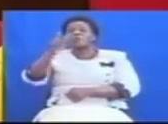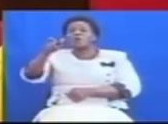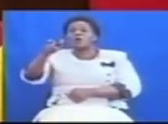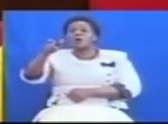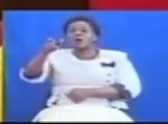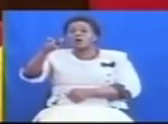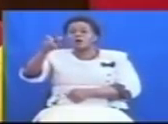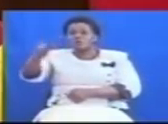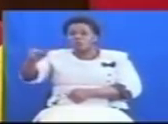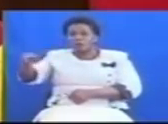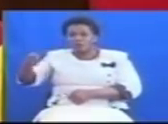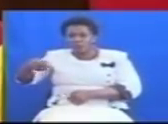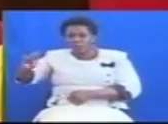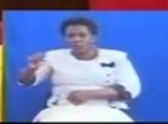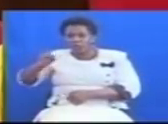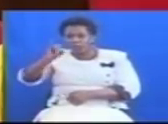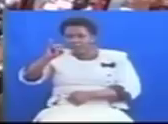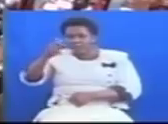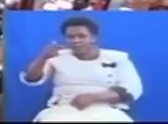Itigi?